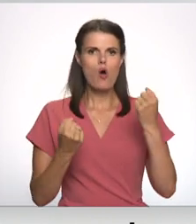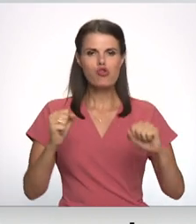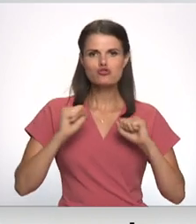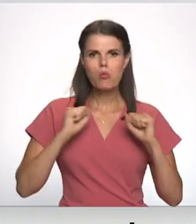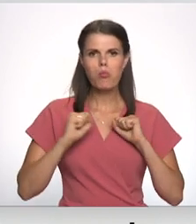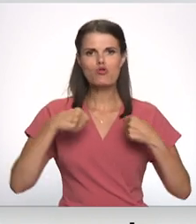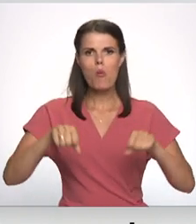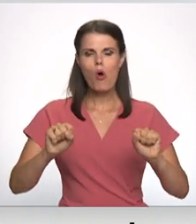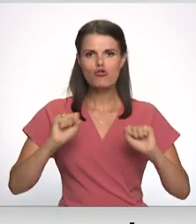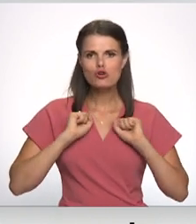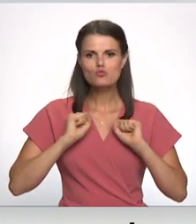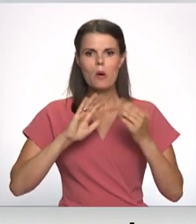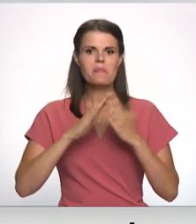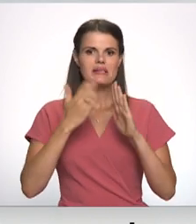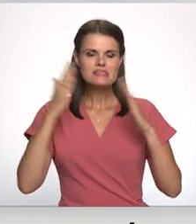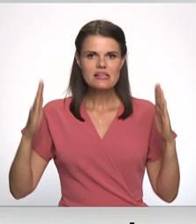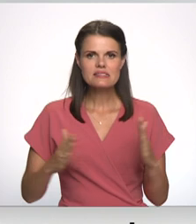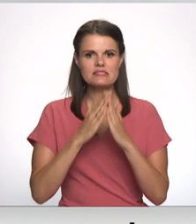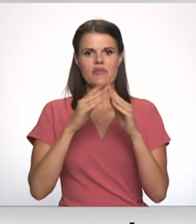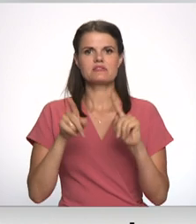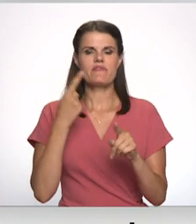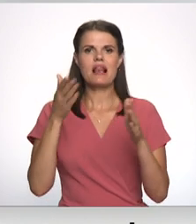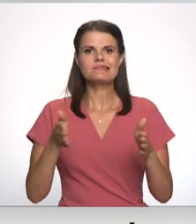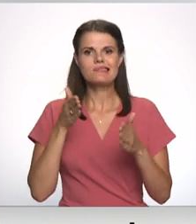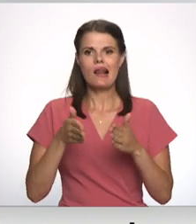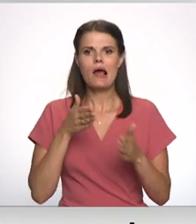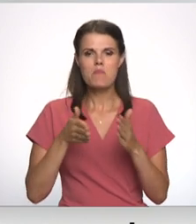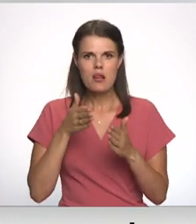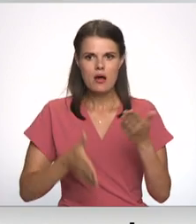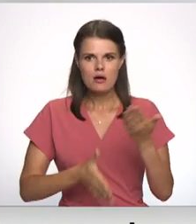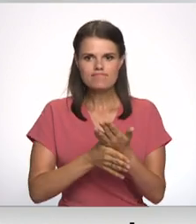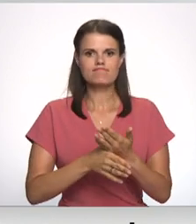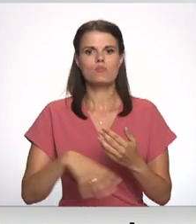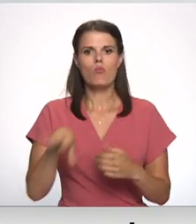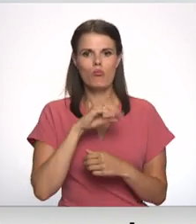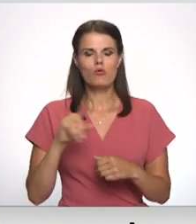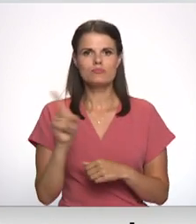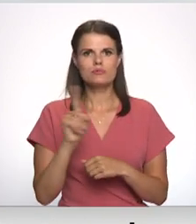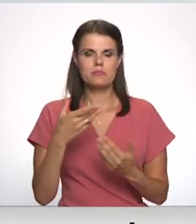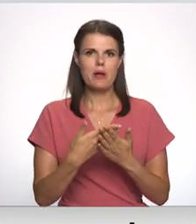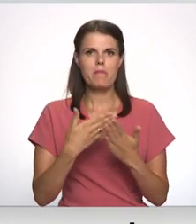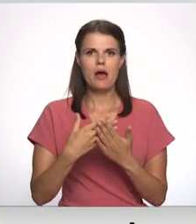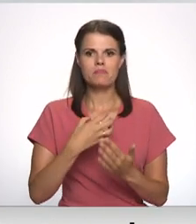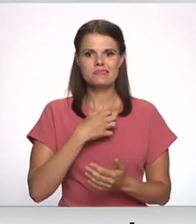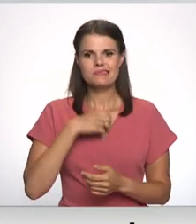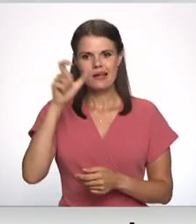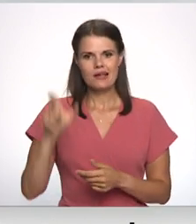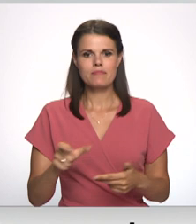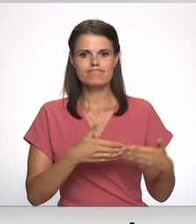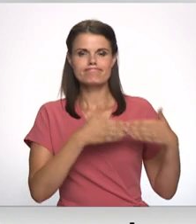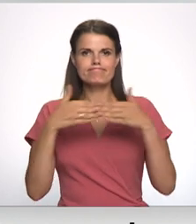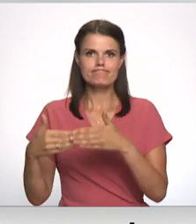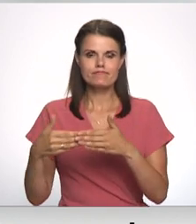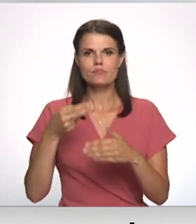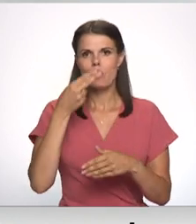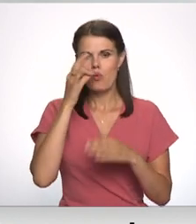motosporta, pilsētas skaitļi, vēl apkalpojumu slimnīcas, ir tāda mums funkcija, ka nogādāt slimnīkam no slimnīkam,